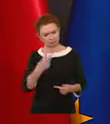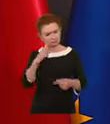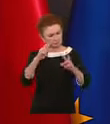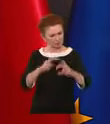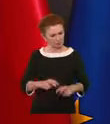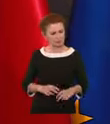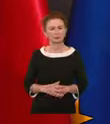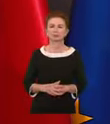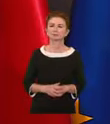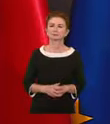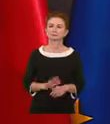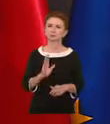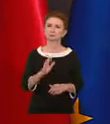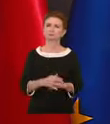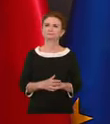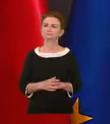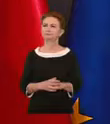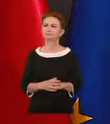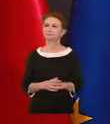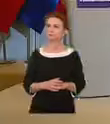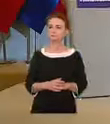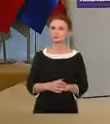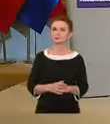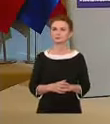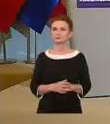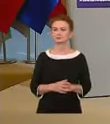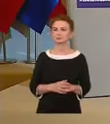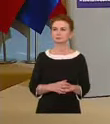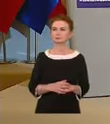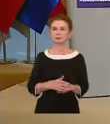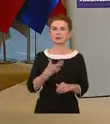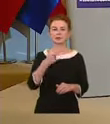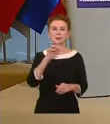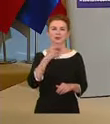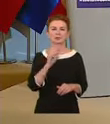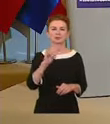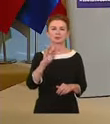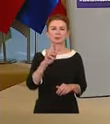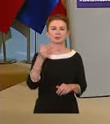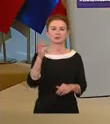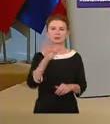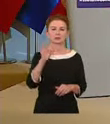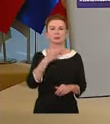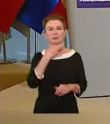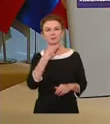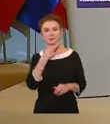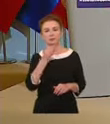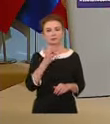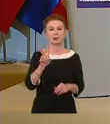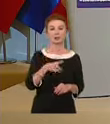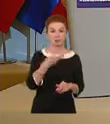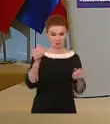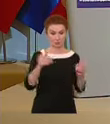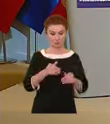poszczególnych rozporządzeń. Dziękuję bardzo. Proszę o kolejne pytanie. Redaktor Mariusz Piekarski, RMF, pyta o to, kiedy możliwe jest przywrócenie